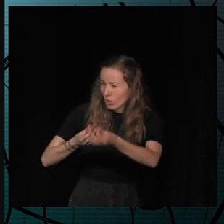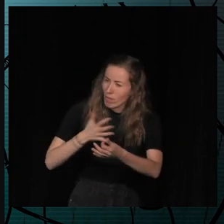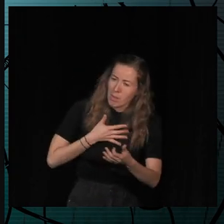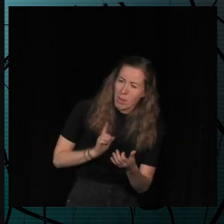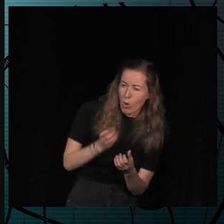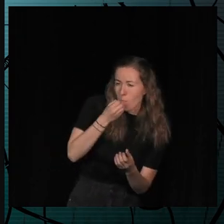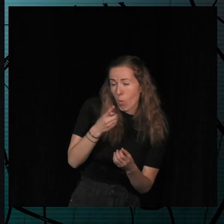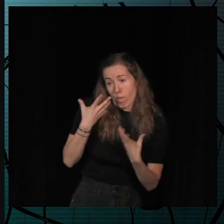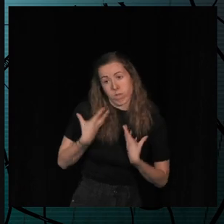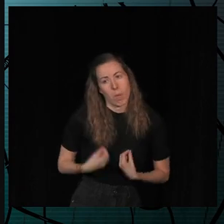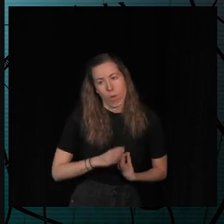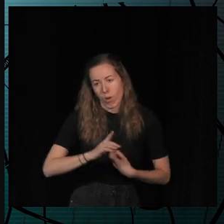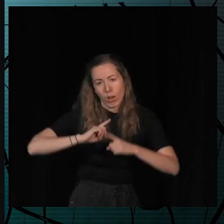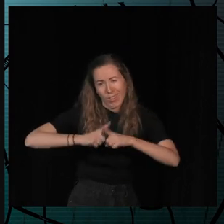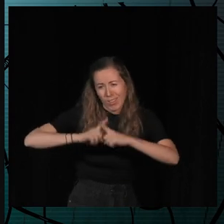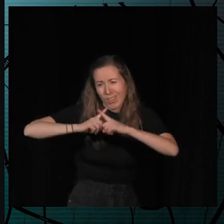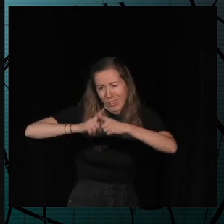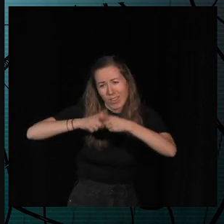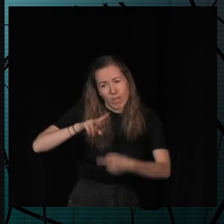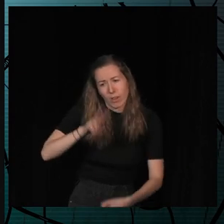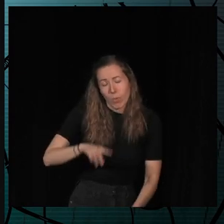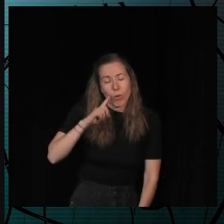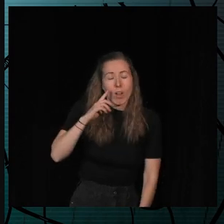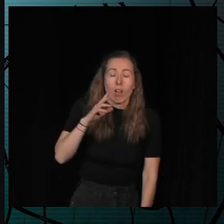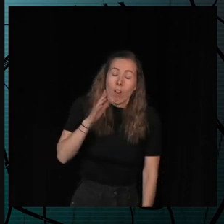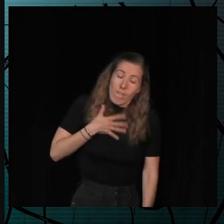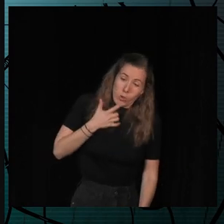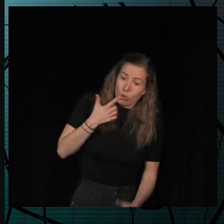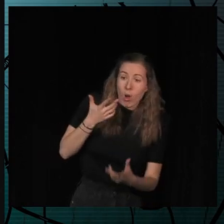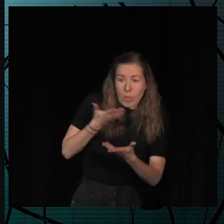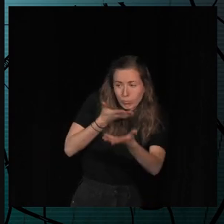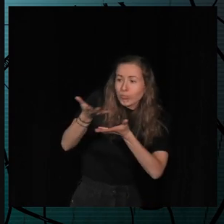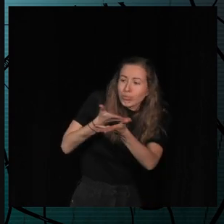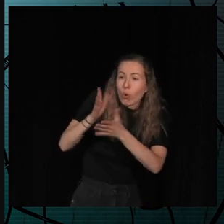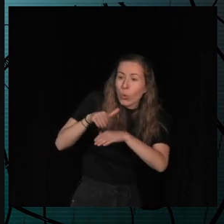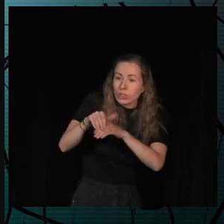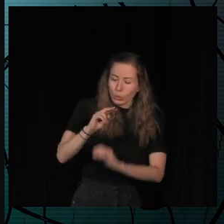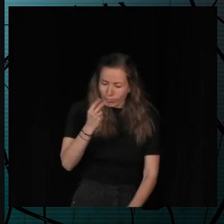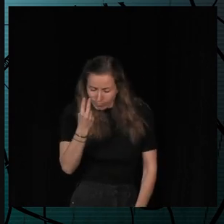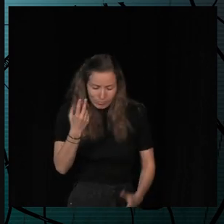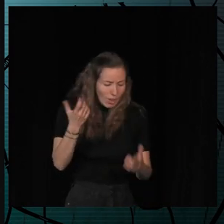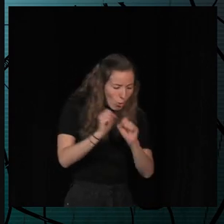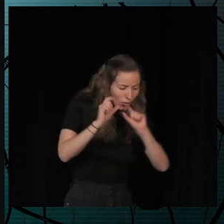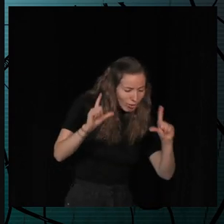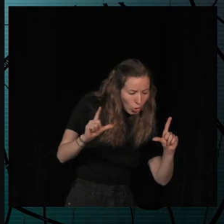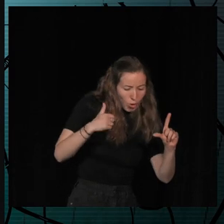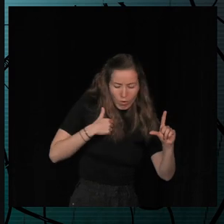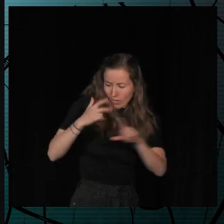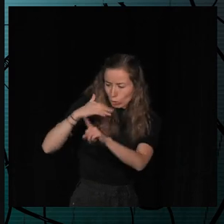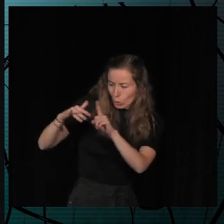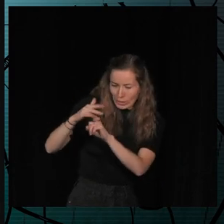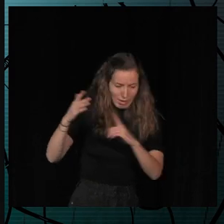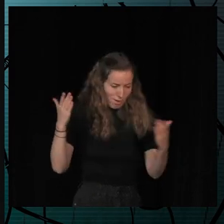que au bout finalement même si ça permet de continuer à parler de cela et de de se demander qu'est-ce que ça vient révéler de notre